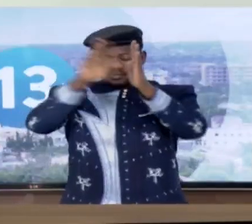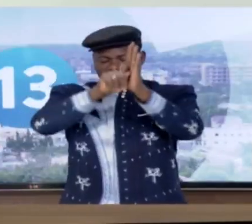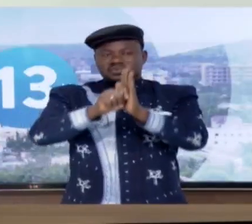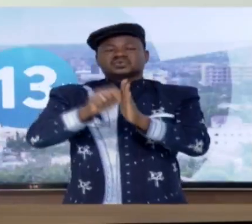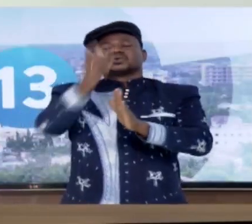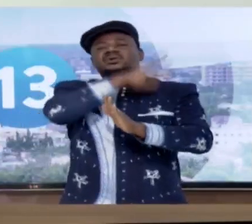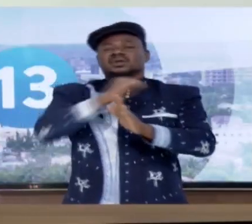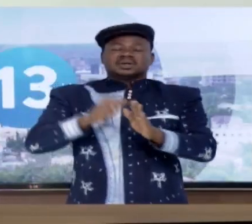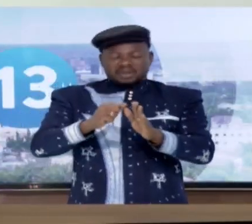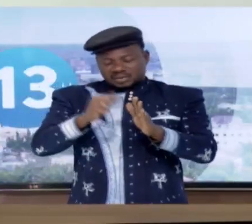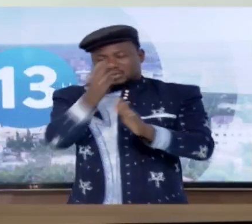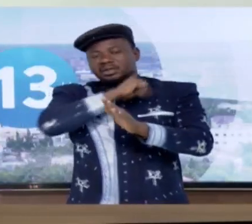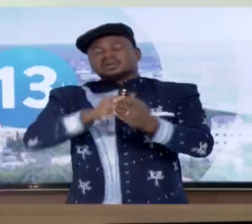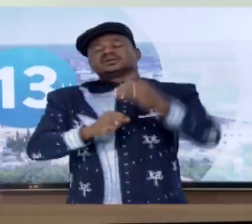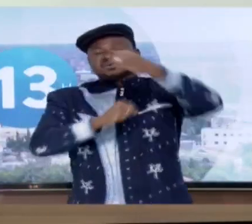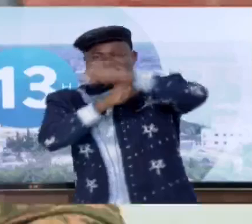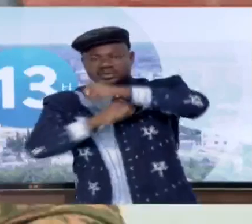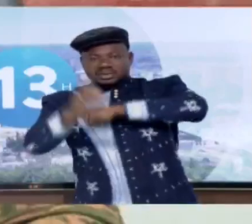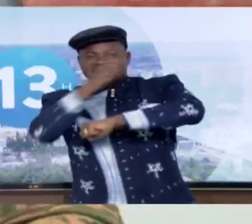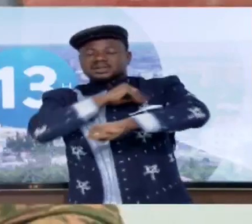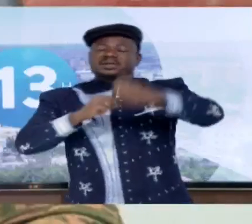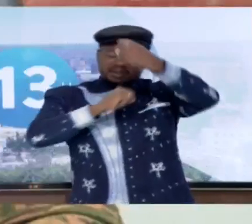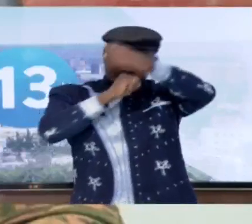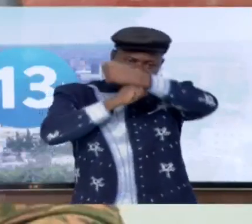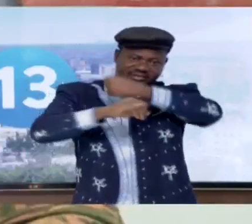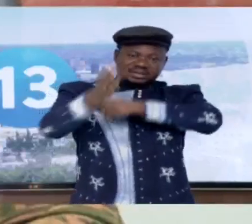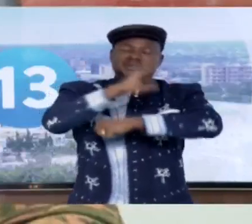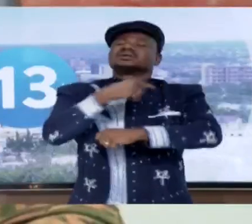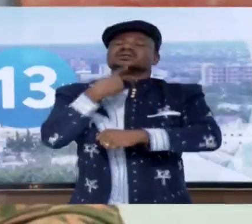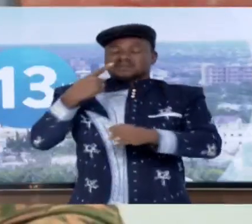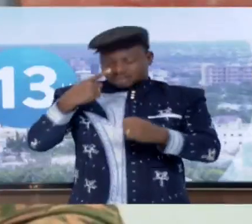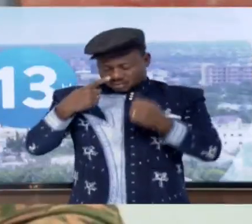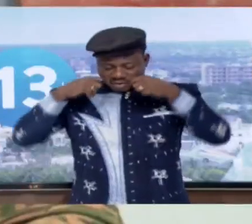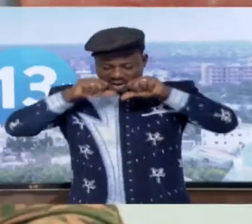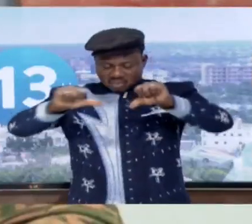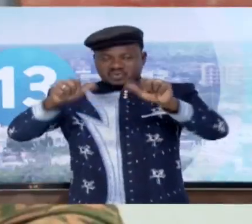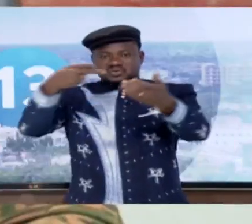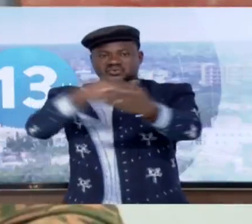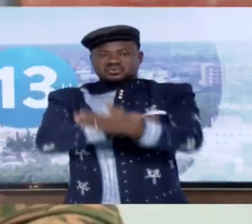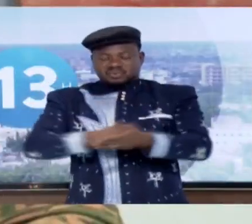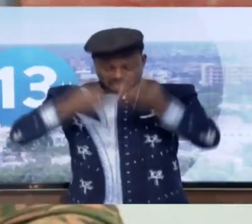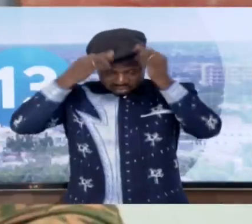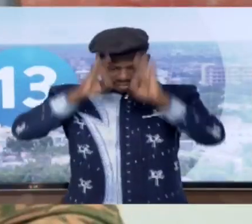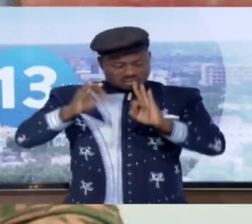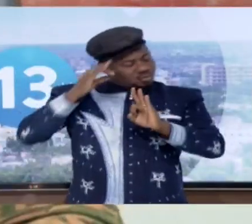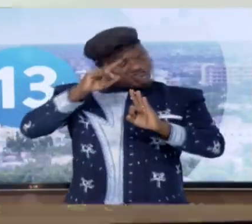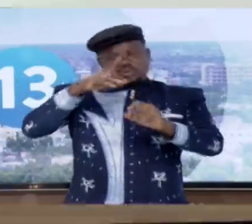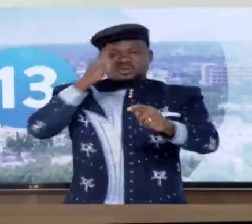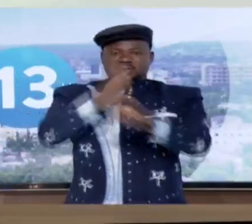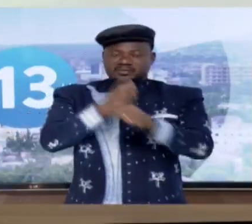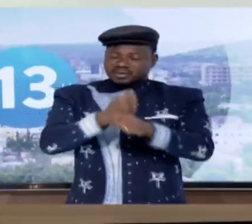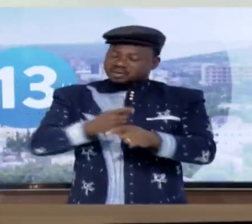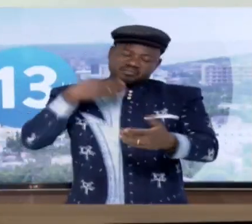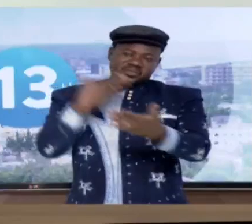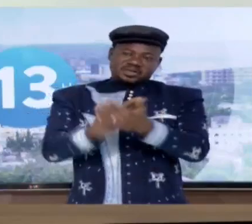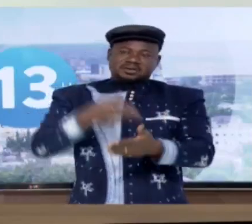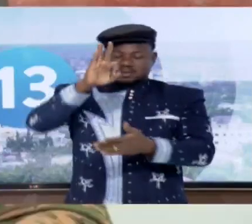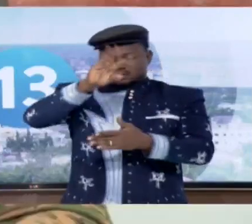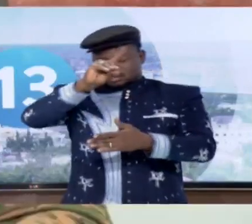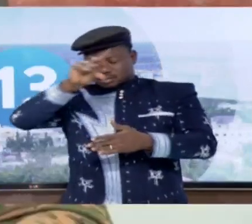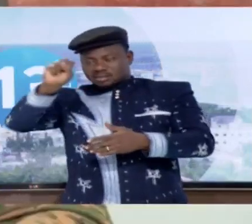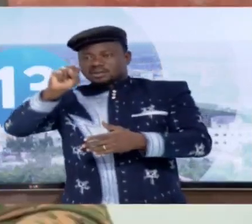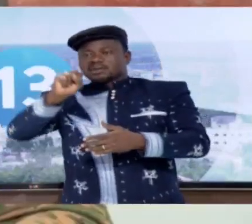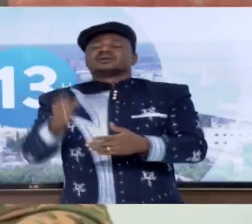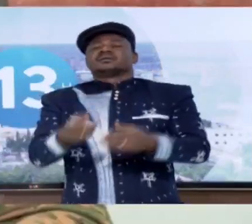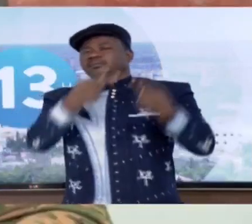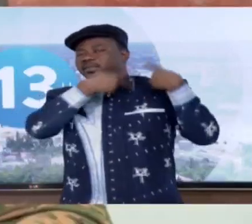la défense, le chef de l'État annonce de nouvelles mesures pour une meilleure efficacité des forces combattantes. Au cours de cette